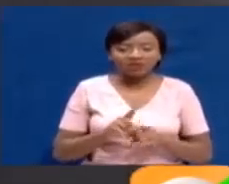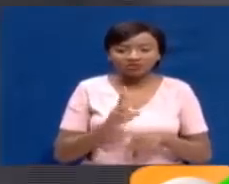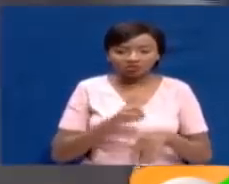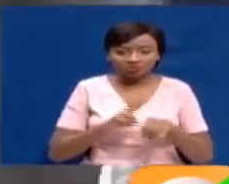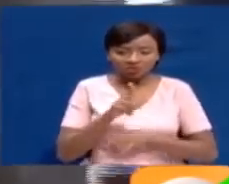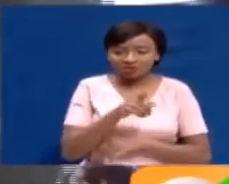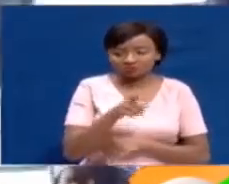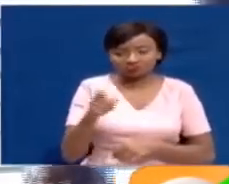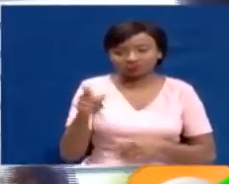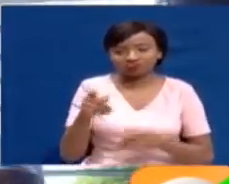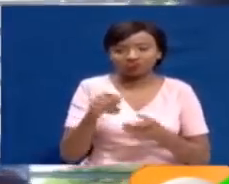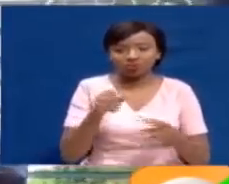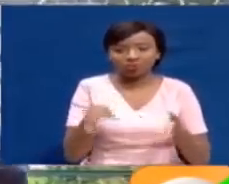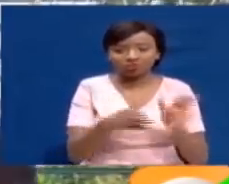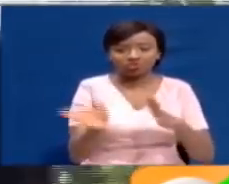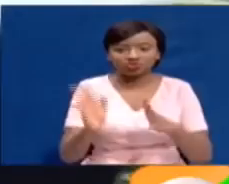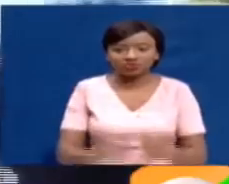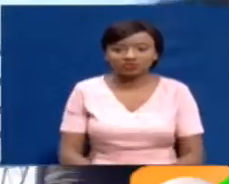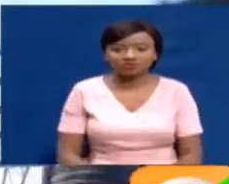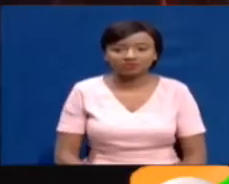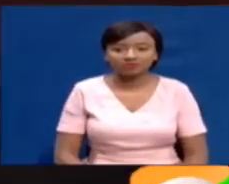manyumba.